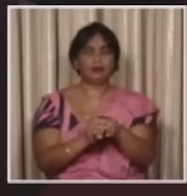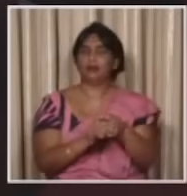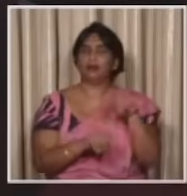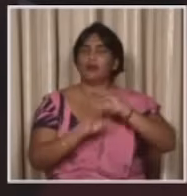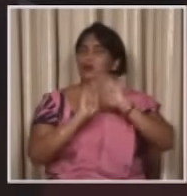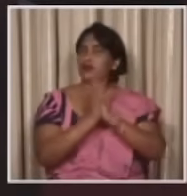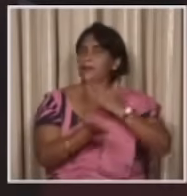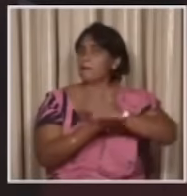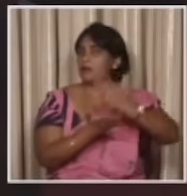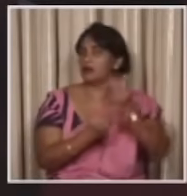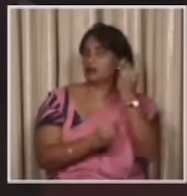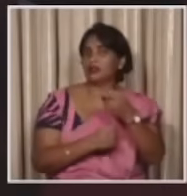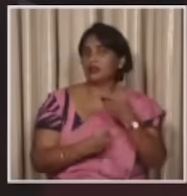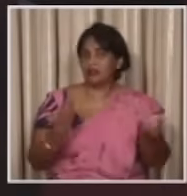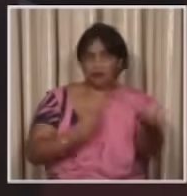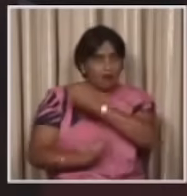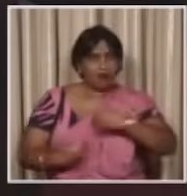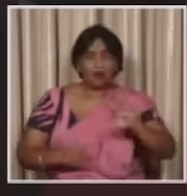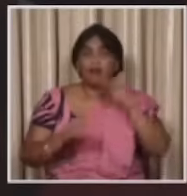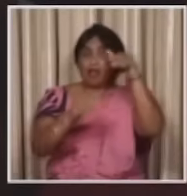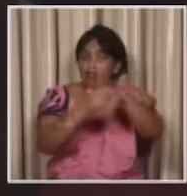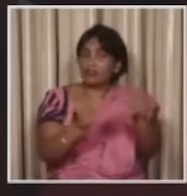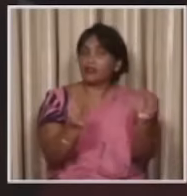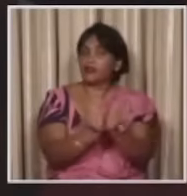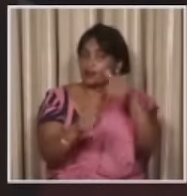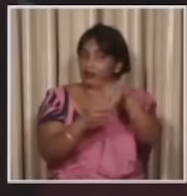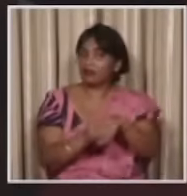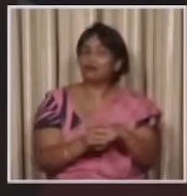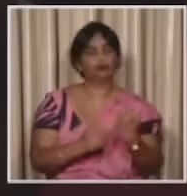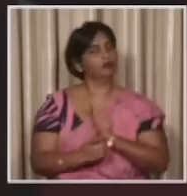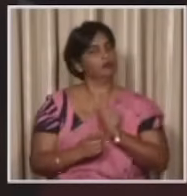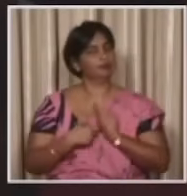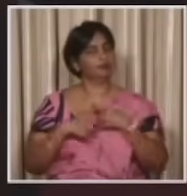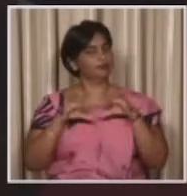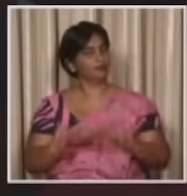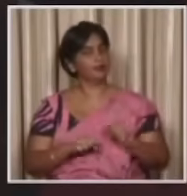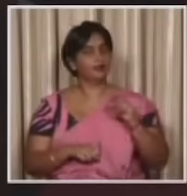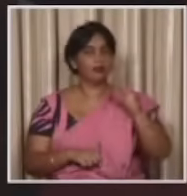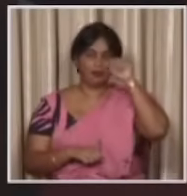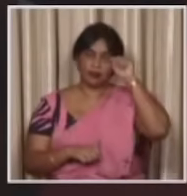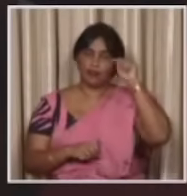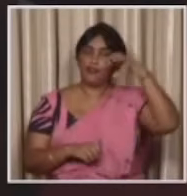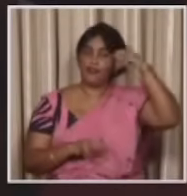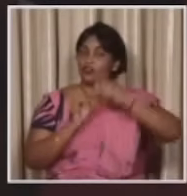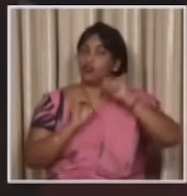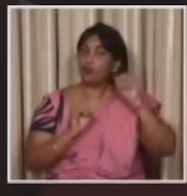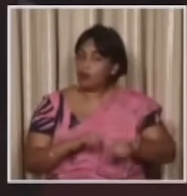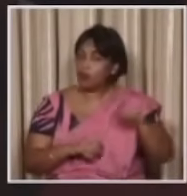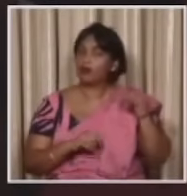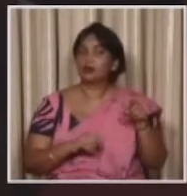මේකට අවහිරතාවය නැති කරලා තියෙන්නේ. මේ ඇතුලේ ගොඩනැගිලා තියෙන ඒකාධිකාරිය, මේ විදුලි බල මණ්ඩලය